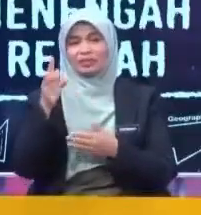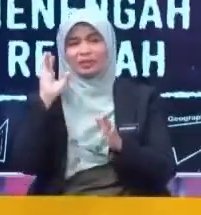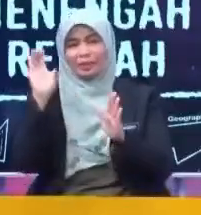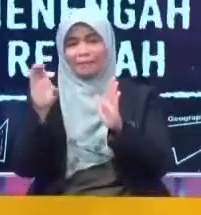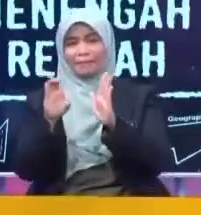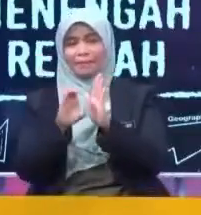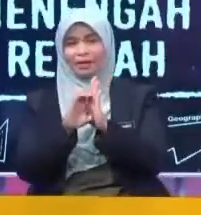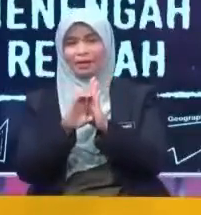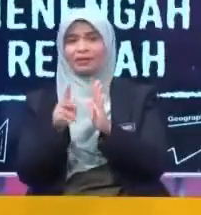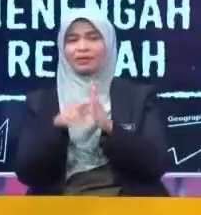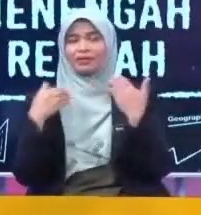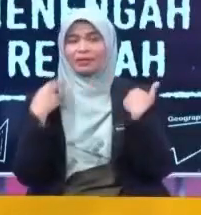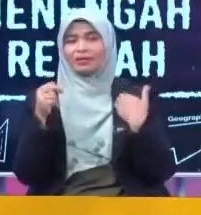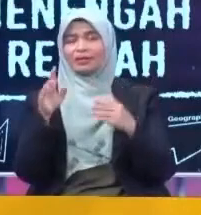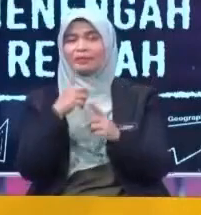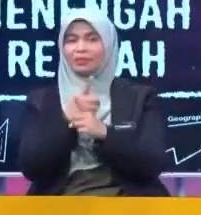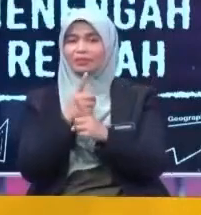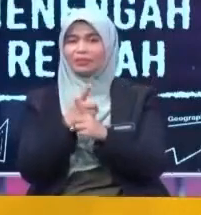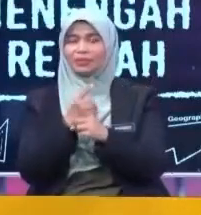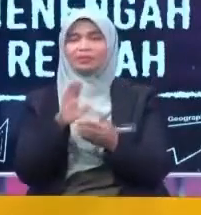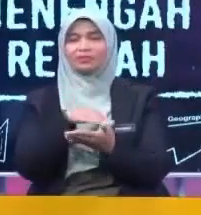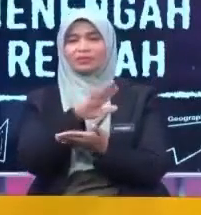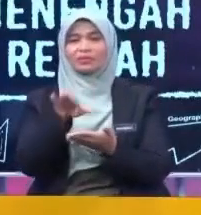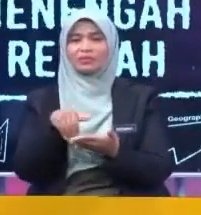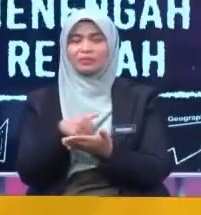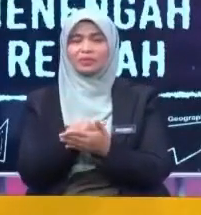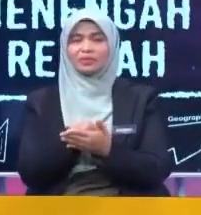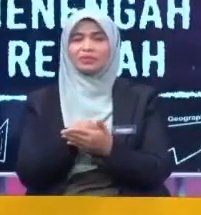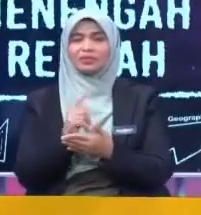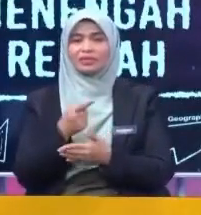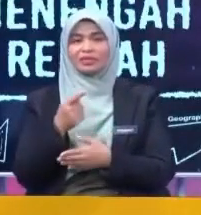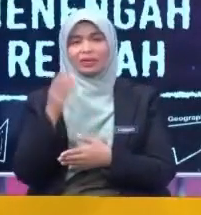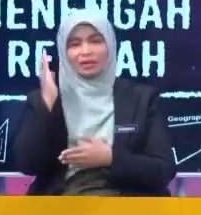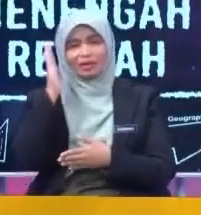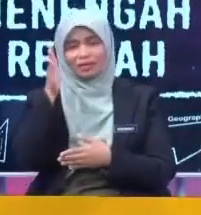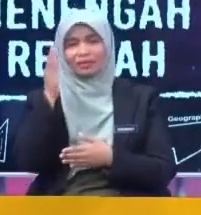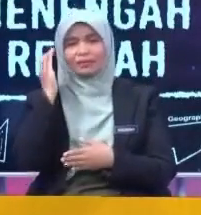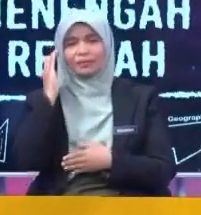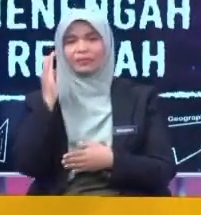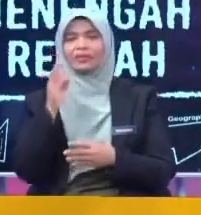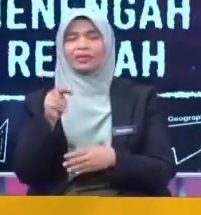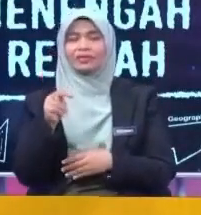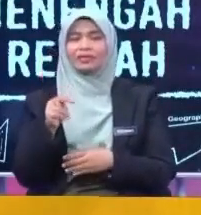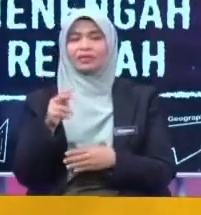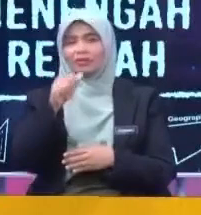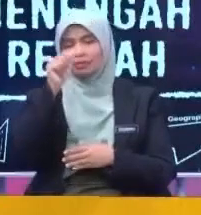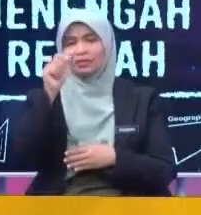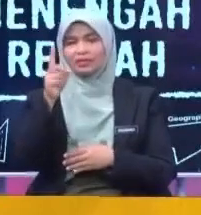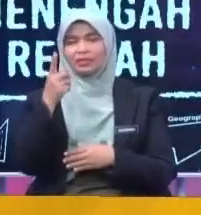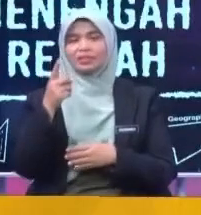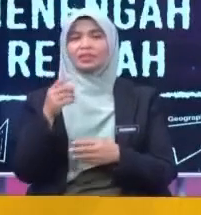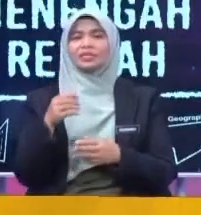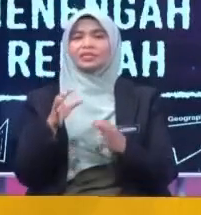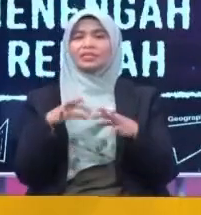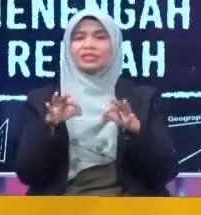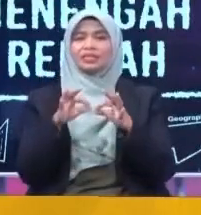yang sebenar tu. Semua di alam sanalah baru kita akan nampak, kan. Cuma Allah ceritakan sahaja. Jadi kita, Ustazah dengan Aiman ni